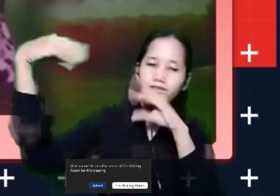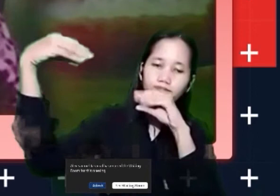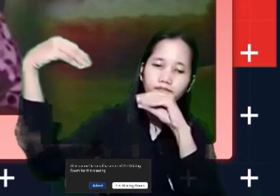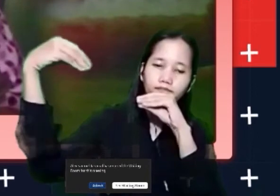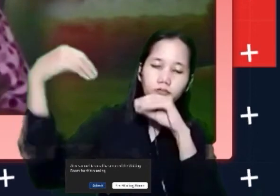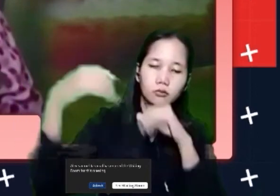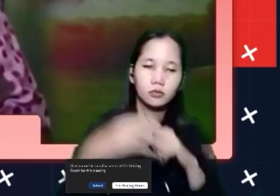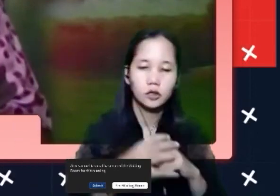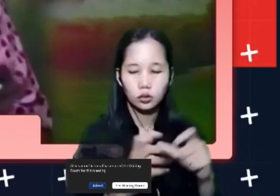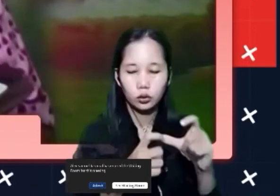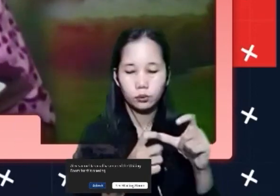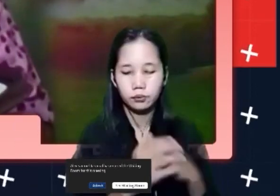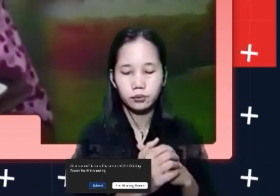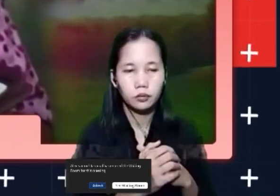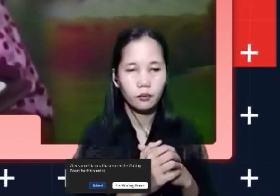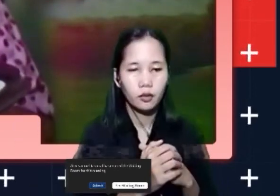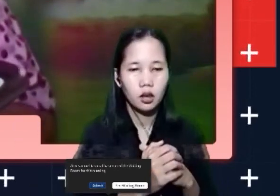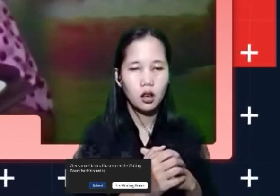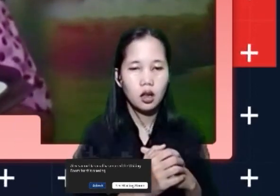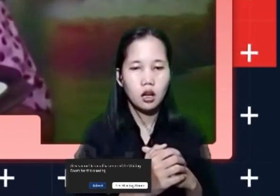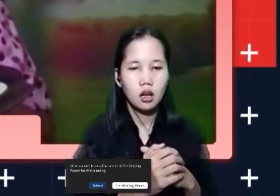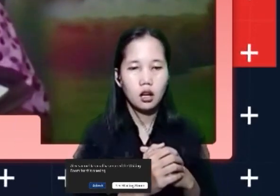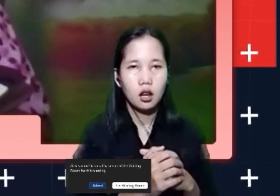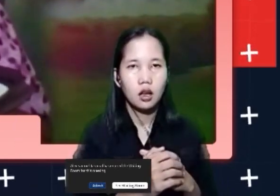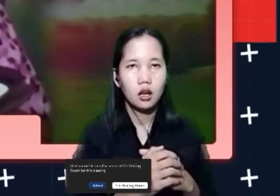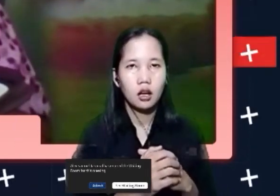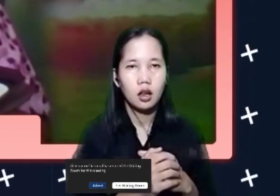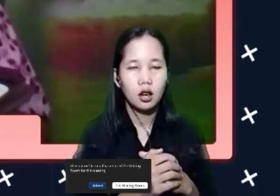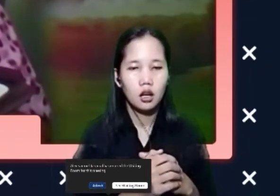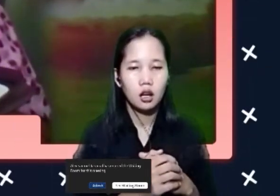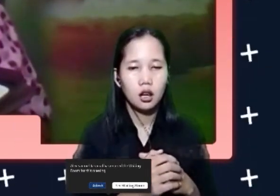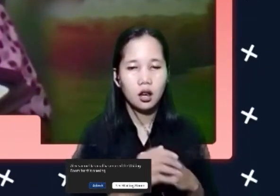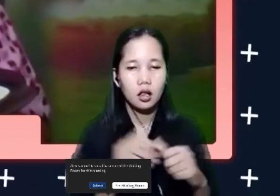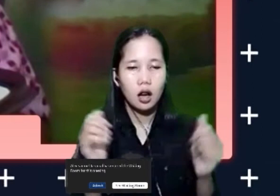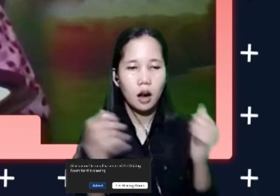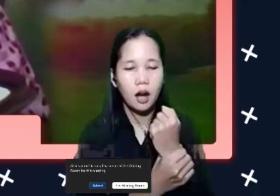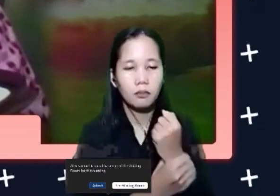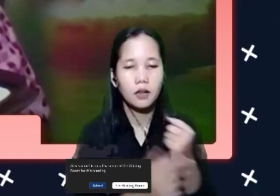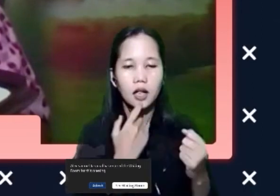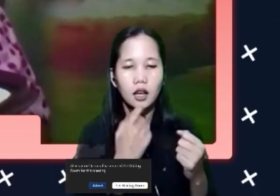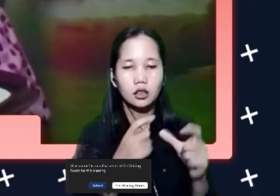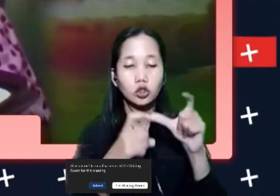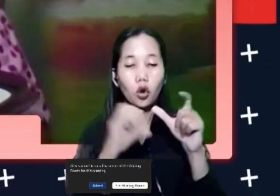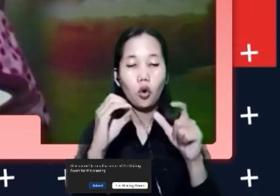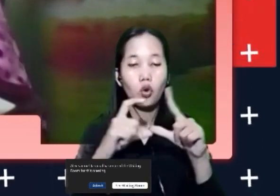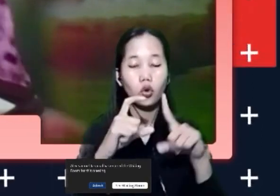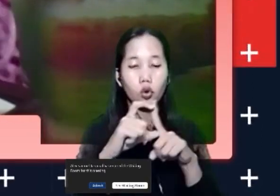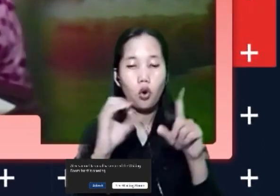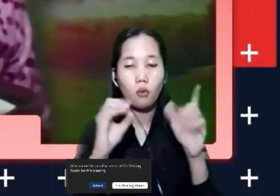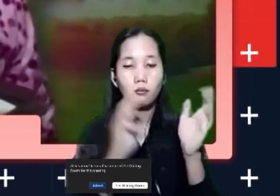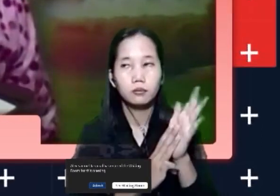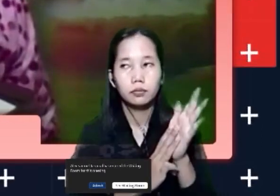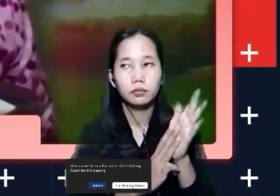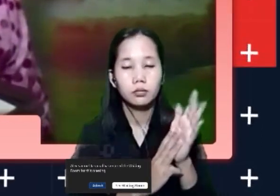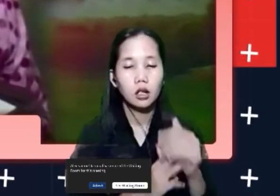pasal 19 ayat yang pertama. Kedua malaikat itu tiba di Sodom pada waktu petang. Nah,